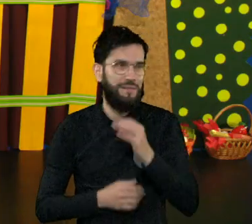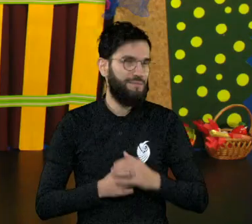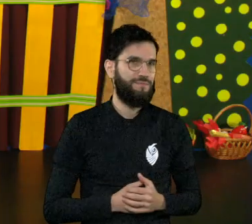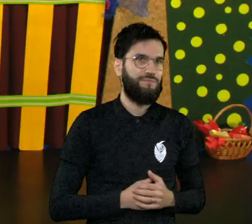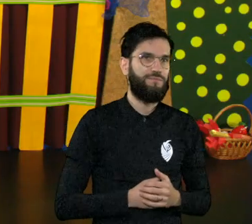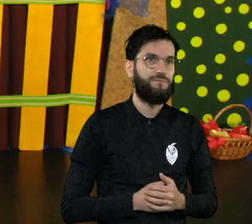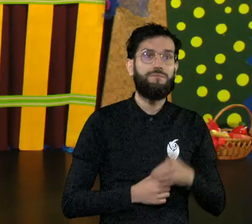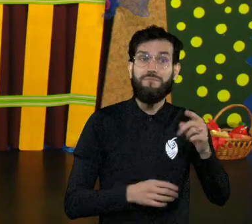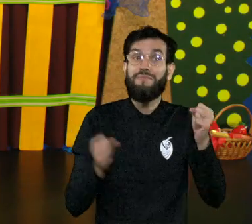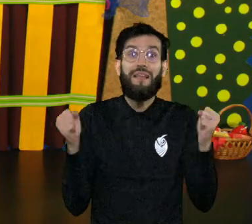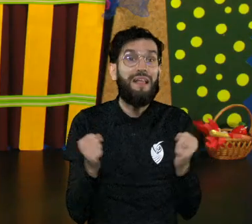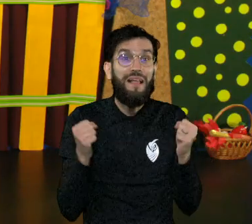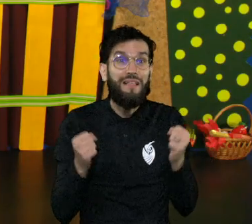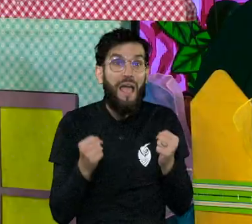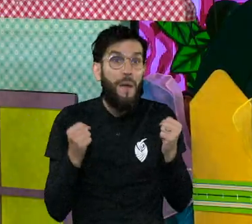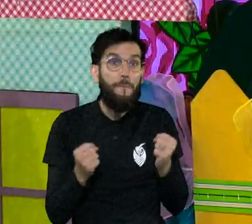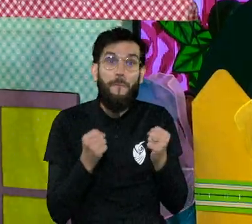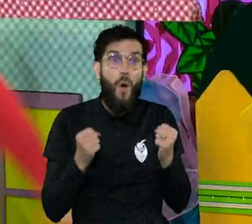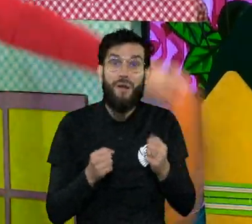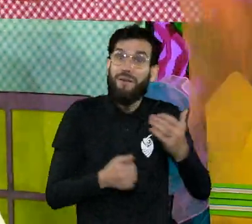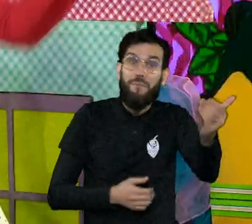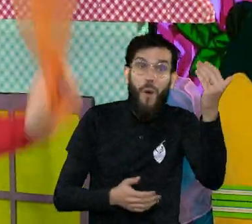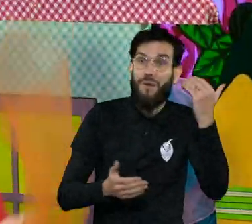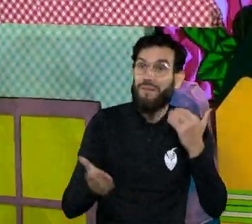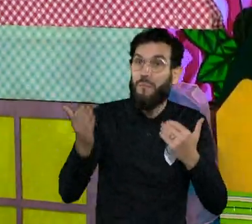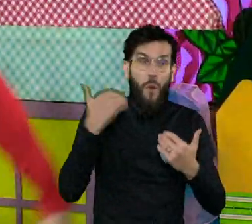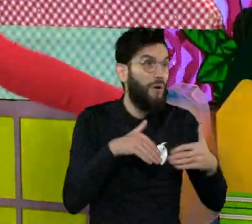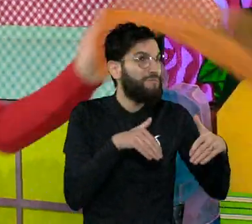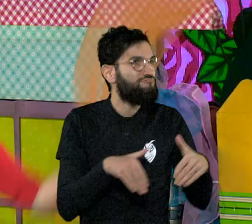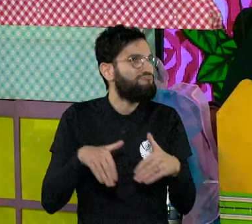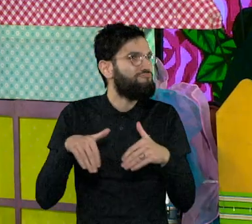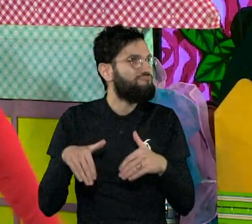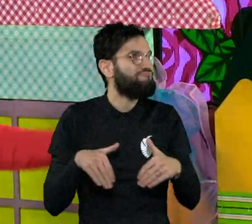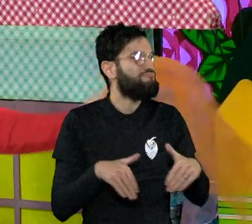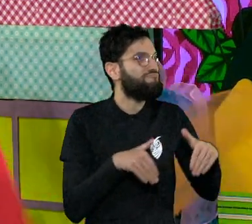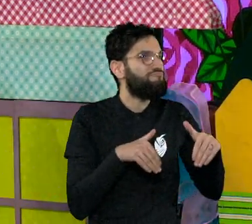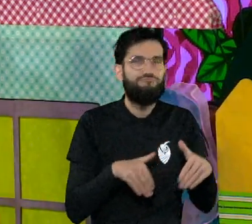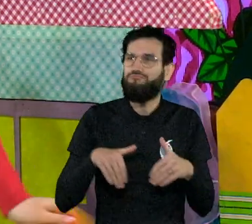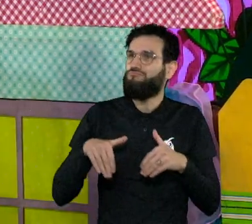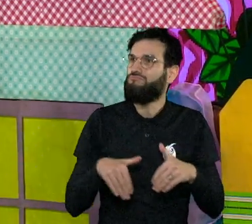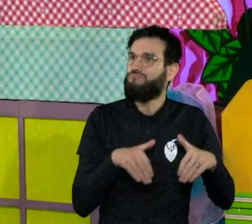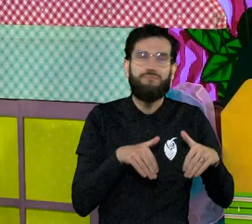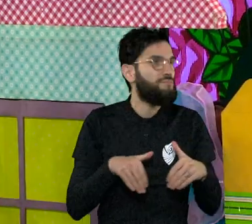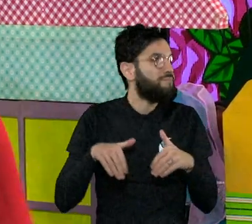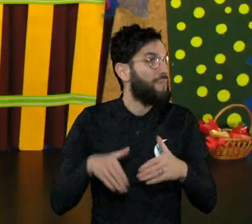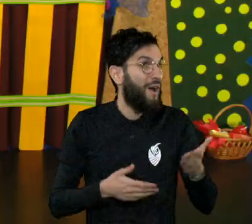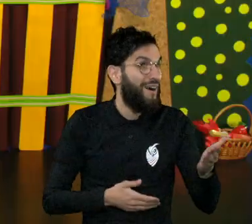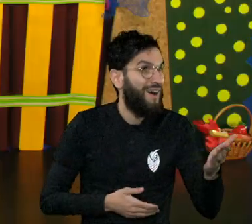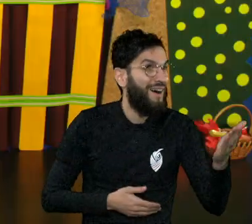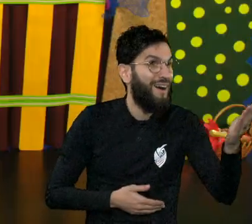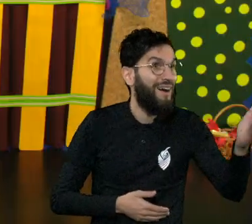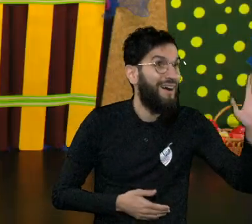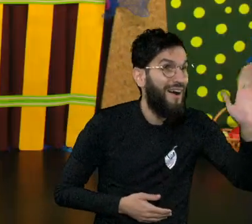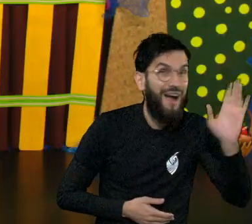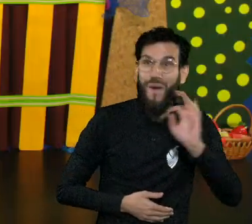Sofiou. Nebojacné a tiež tajomné, v rozprávkach bývajú princezné.